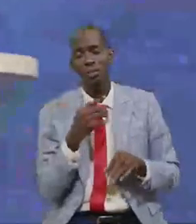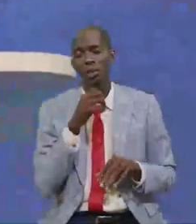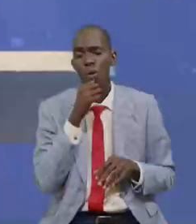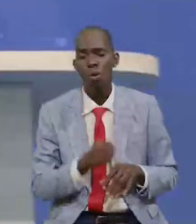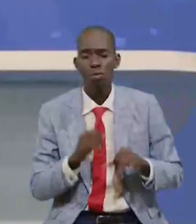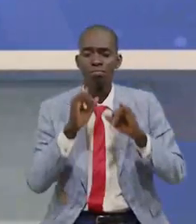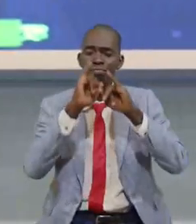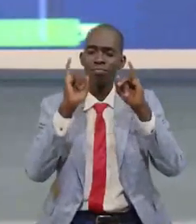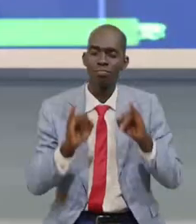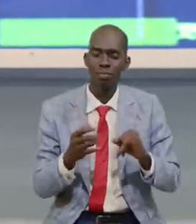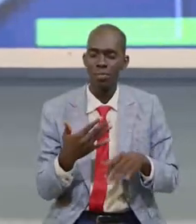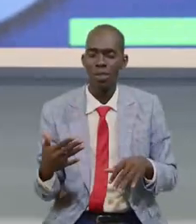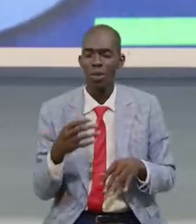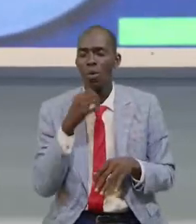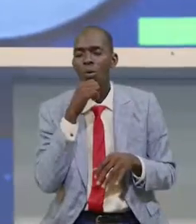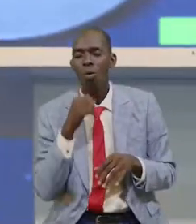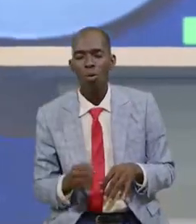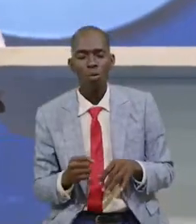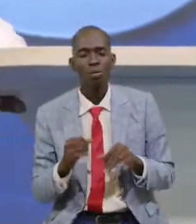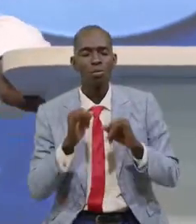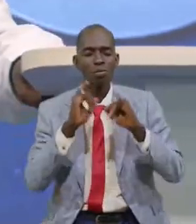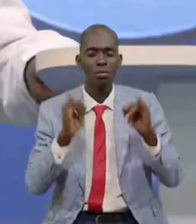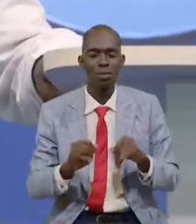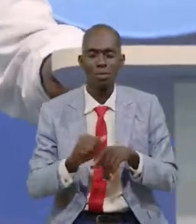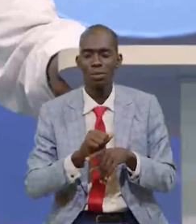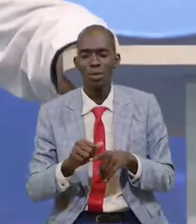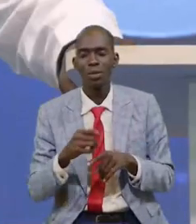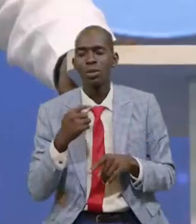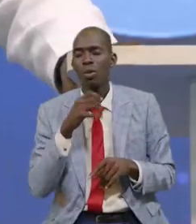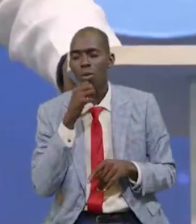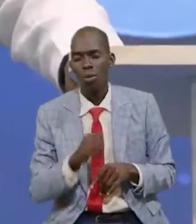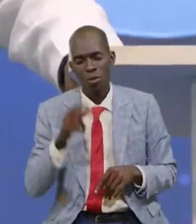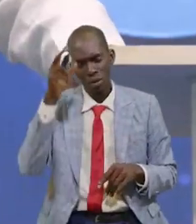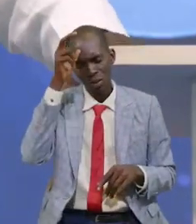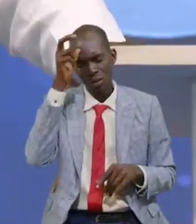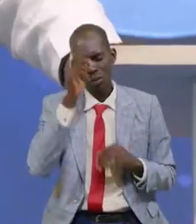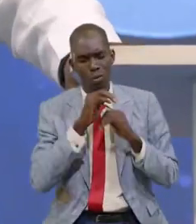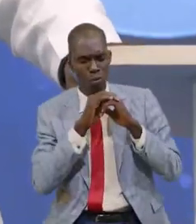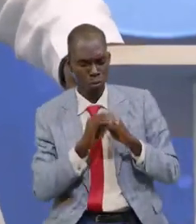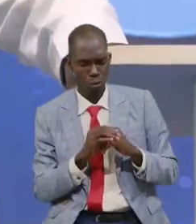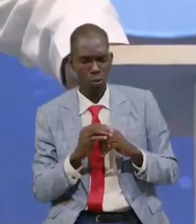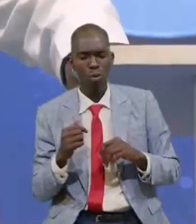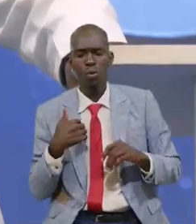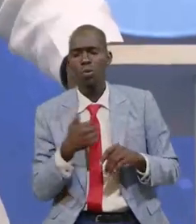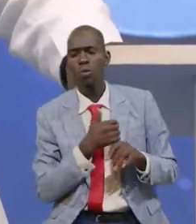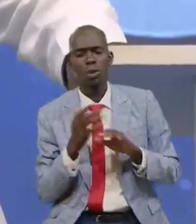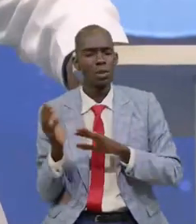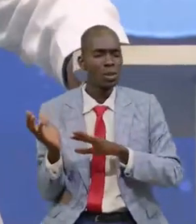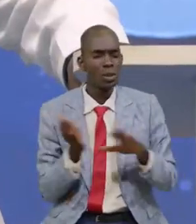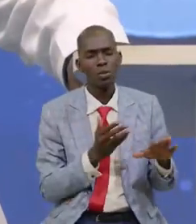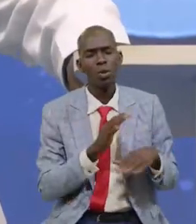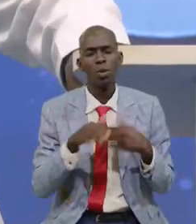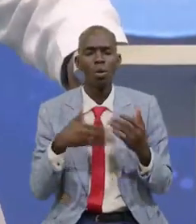l'ancien rituel, l'ancienne cérémonie, l'ancienne adoration de Satan. Et